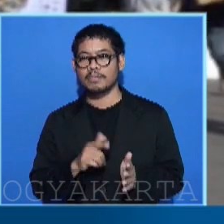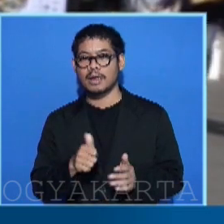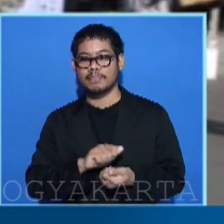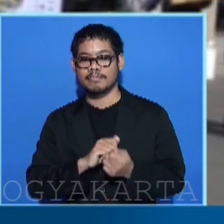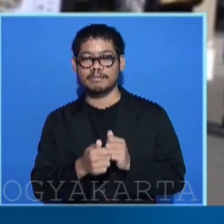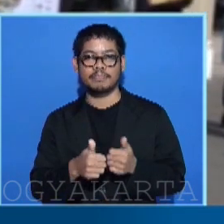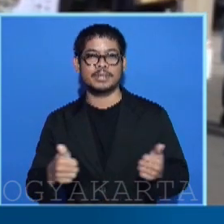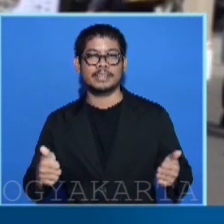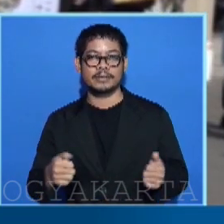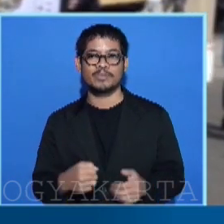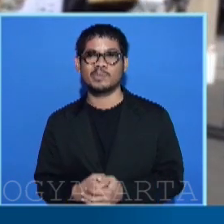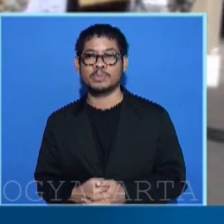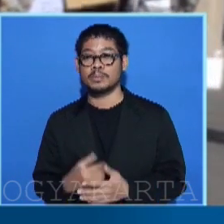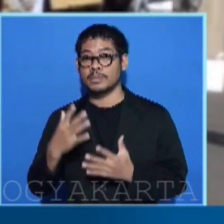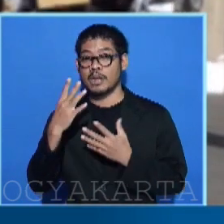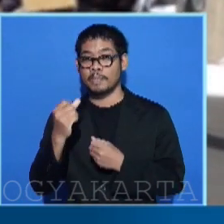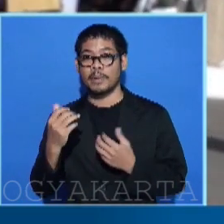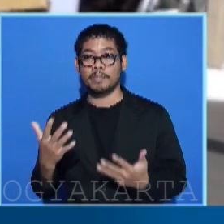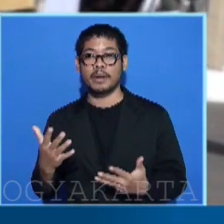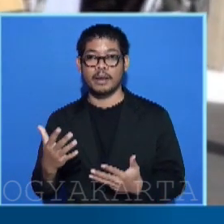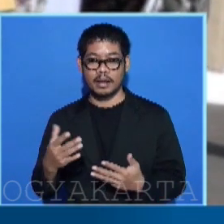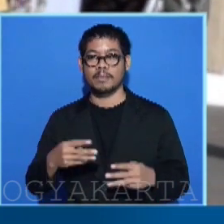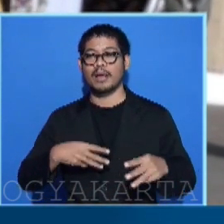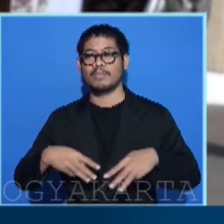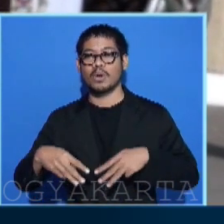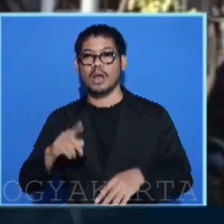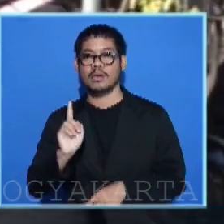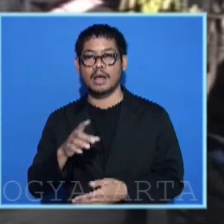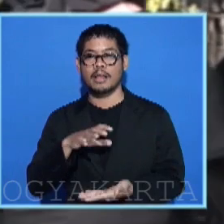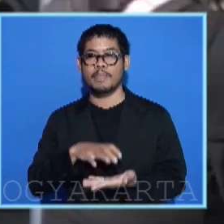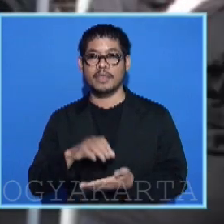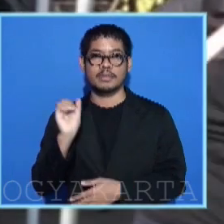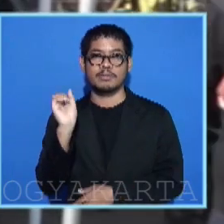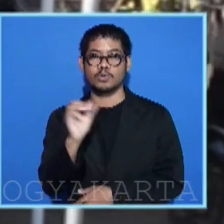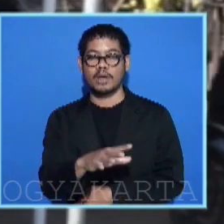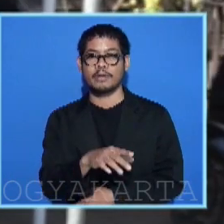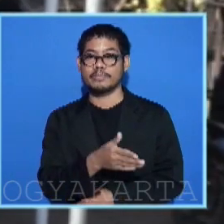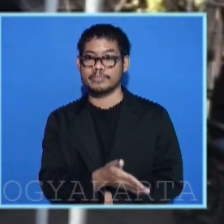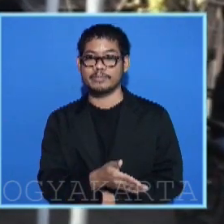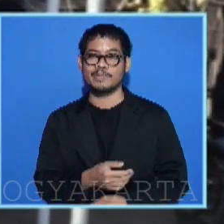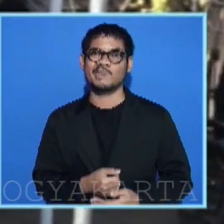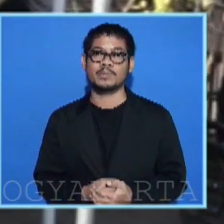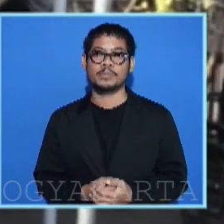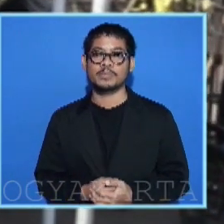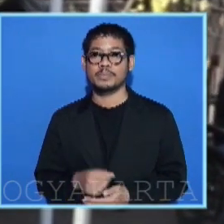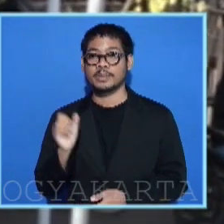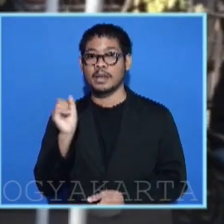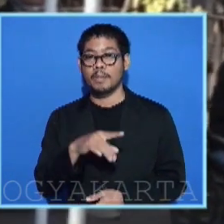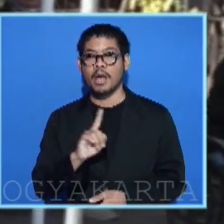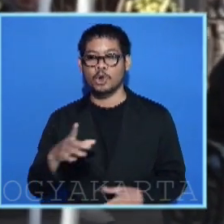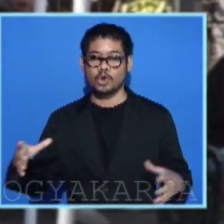sumbangan untuk terkait dengan menyikapi terhadap permasalahan sampah sampah yang dikumpulkan